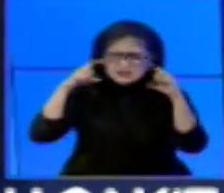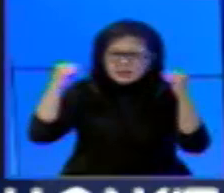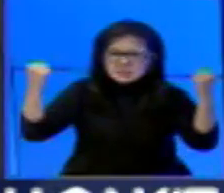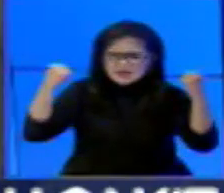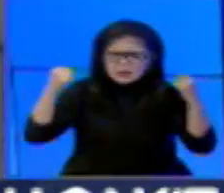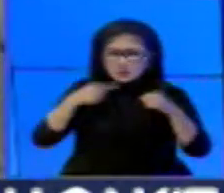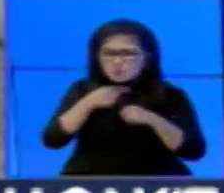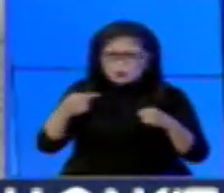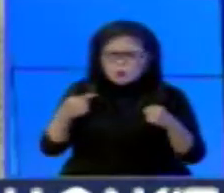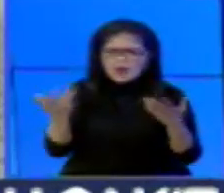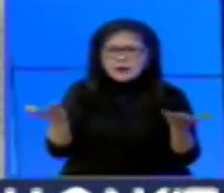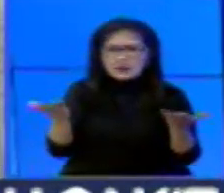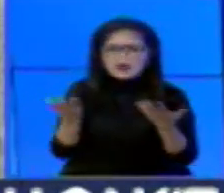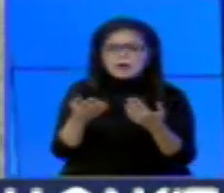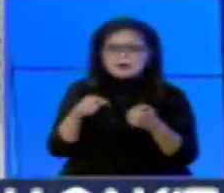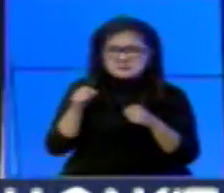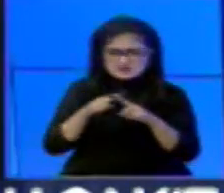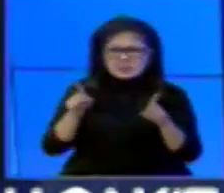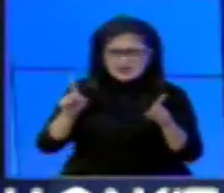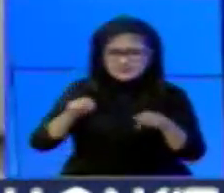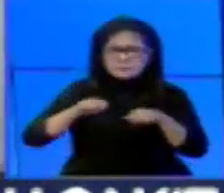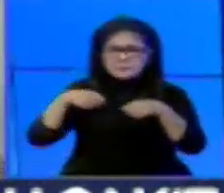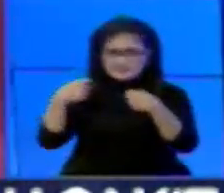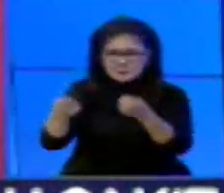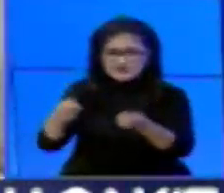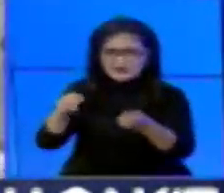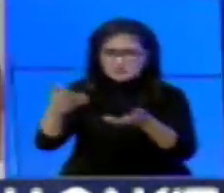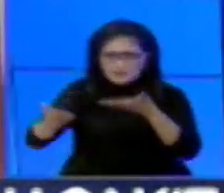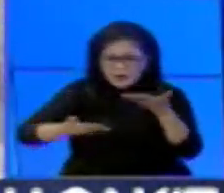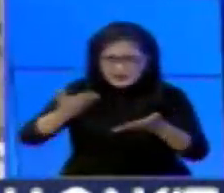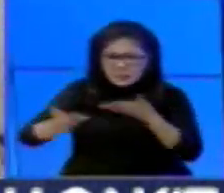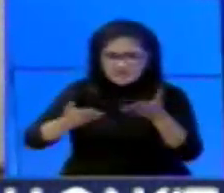di ruang isolasi, tapi juga dalam memberikan pelayanan kesehatan kepada masyarakat.